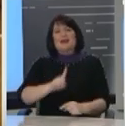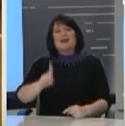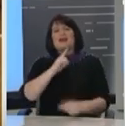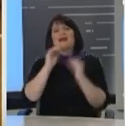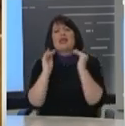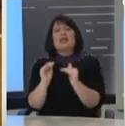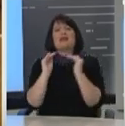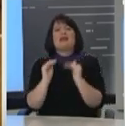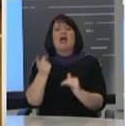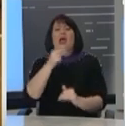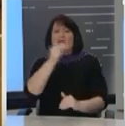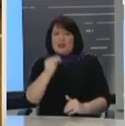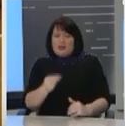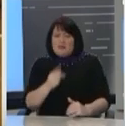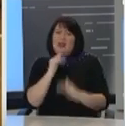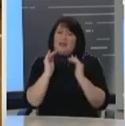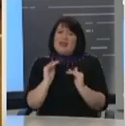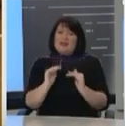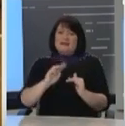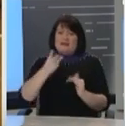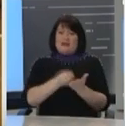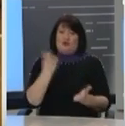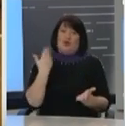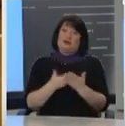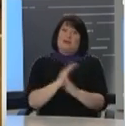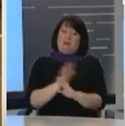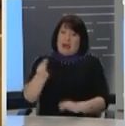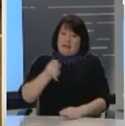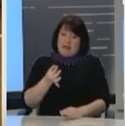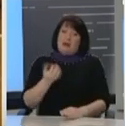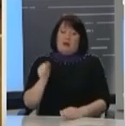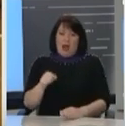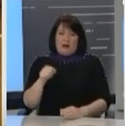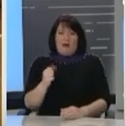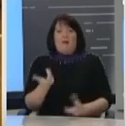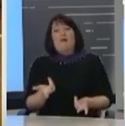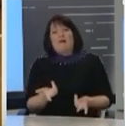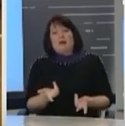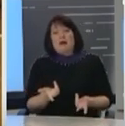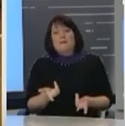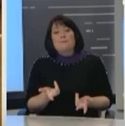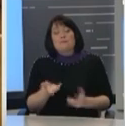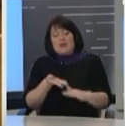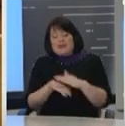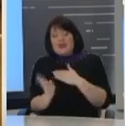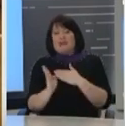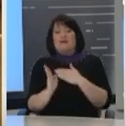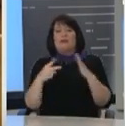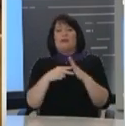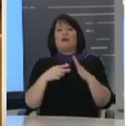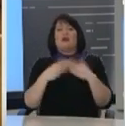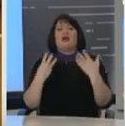χαβάς. Η τρίτη αξιολόγηση έκλεισε, μας λένε, αλλά δεν θα βγούμε από τα μνημόνια το